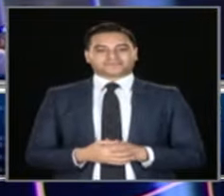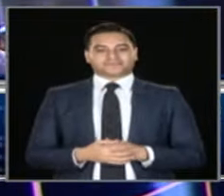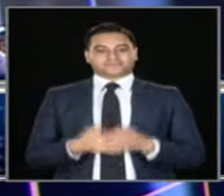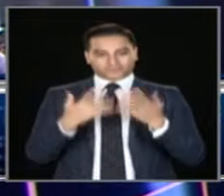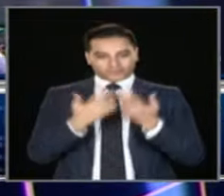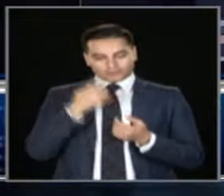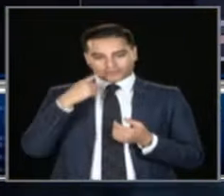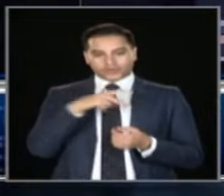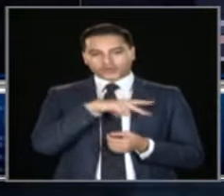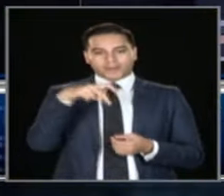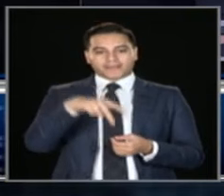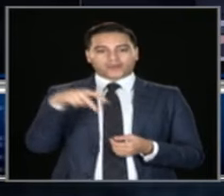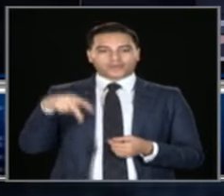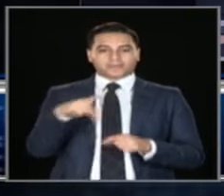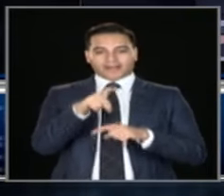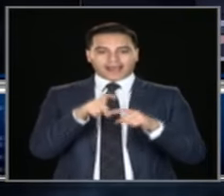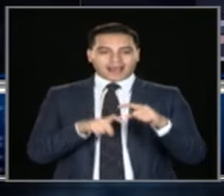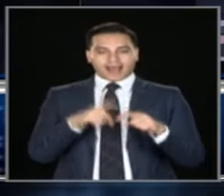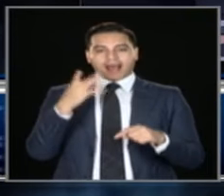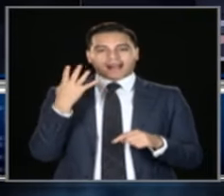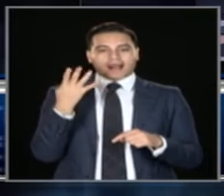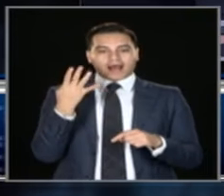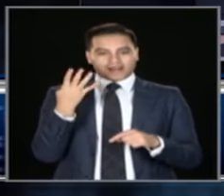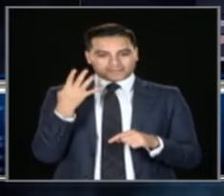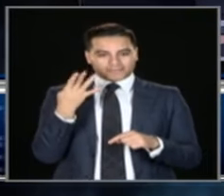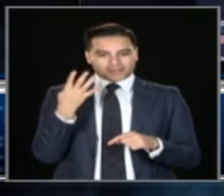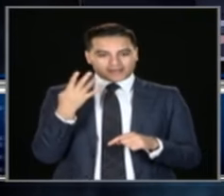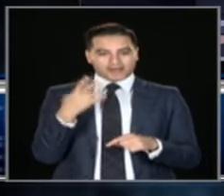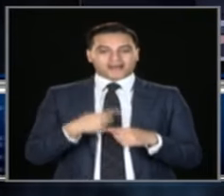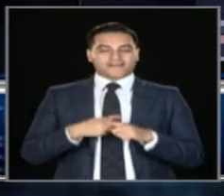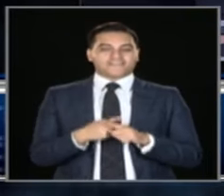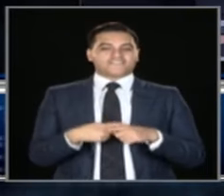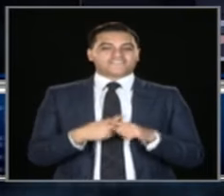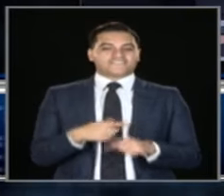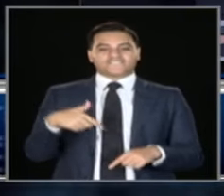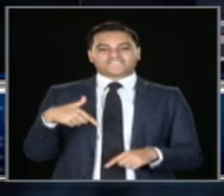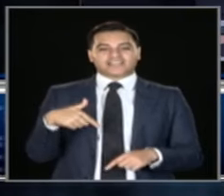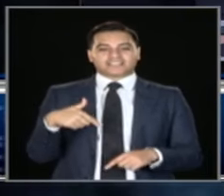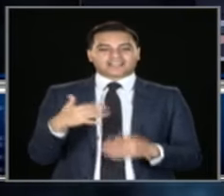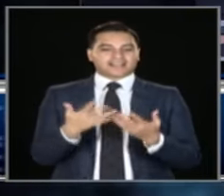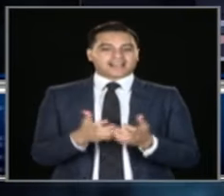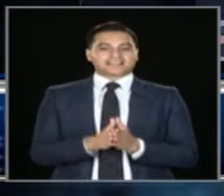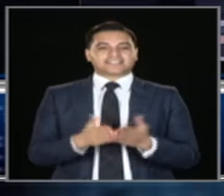حل مسألة الآتية، 888 على